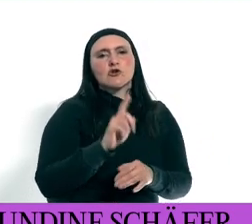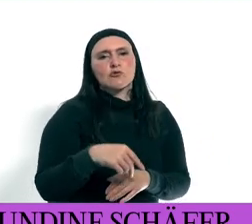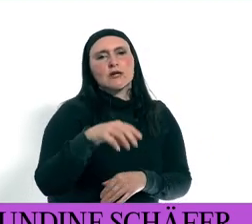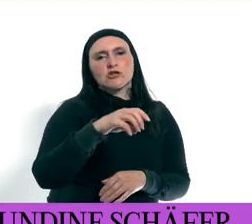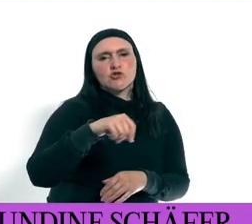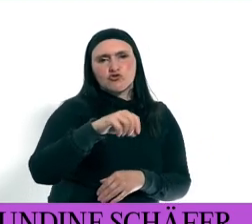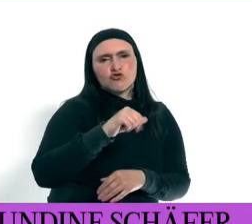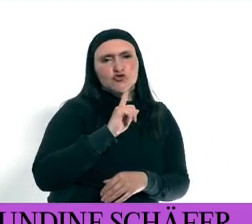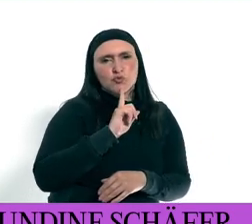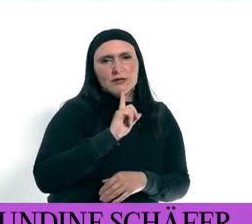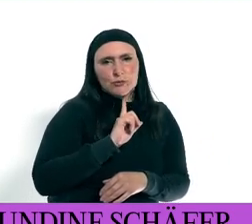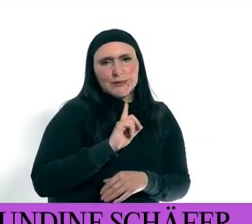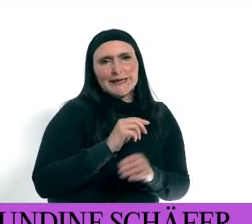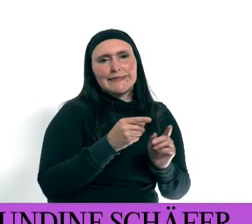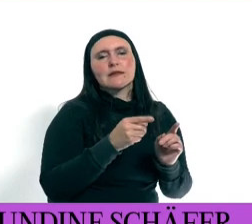Und